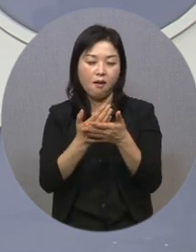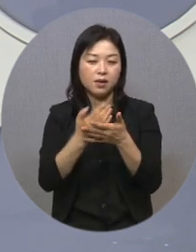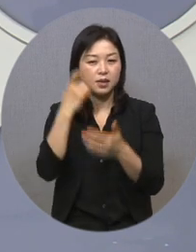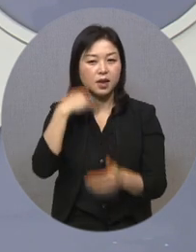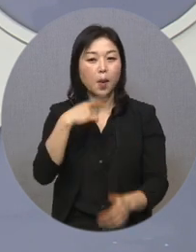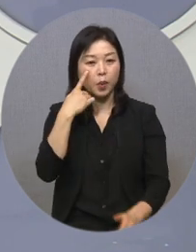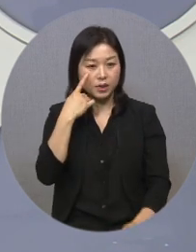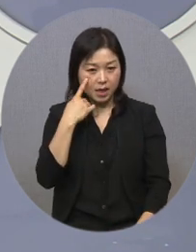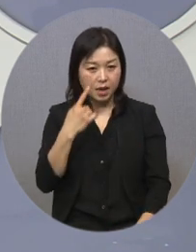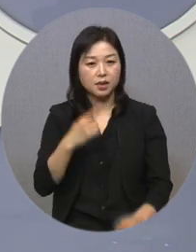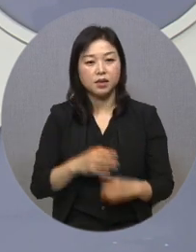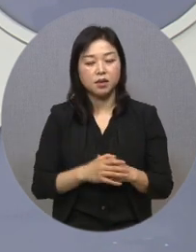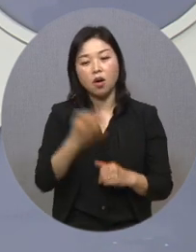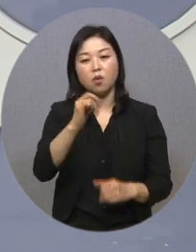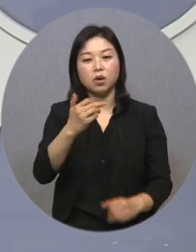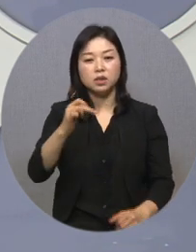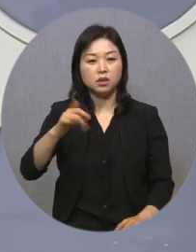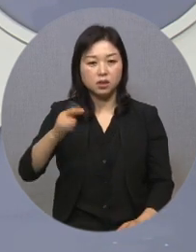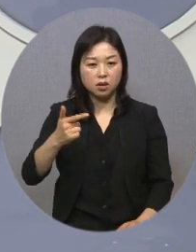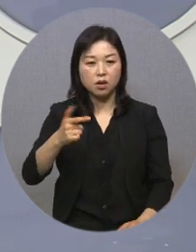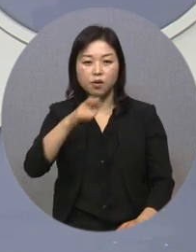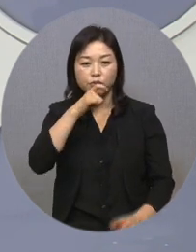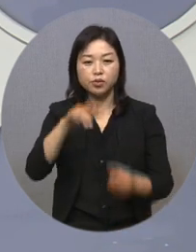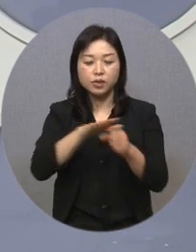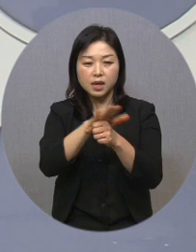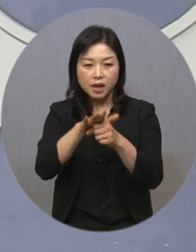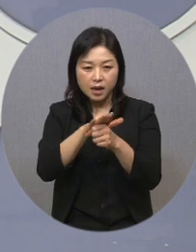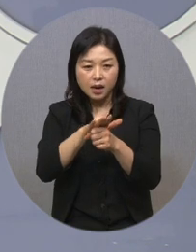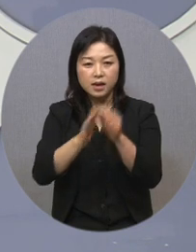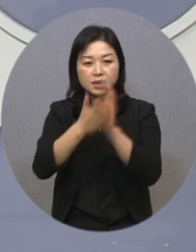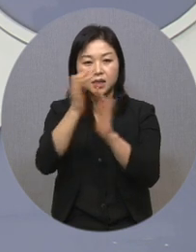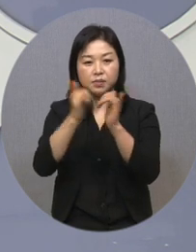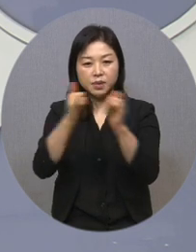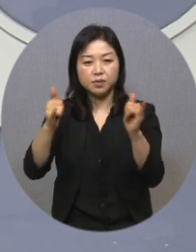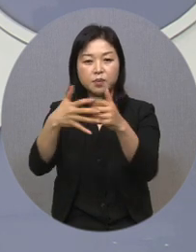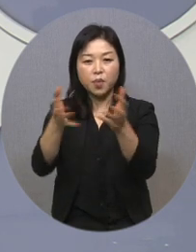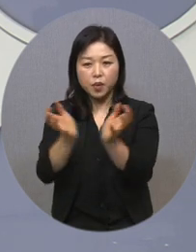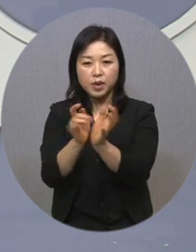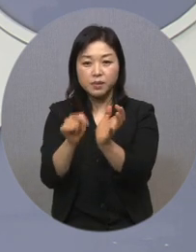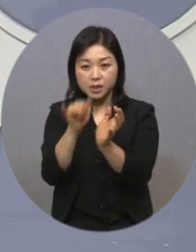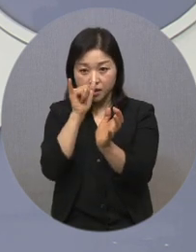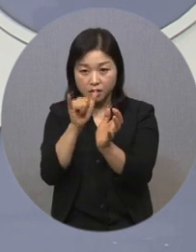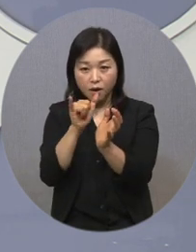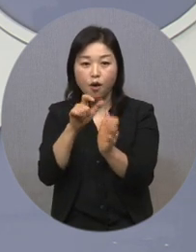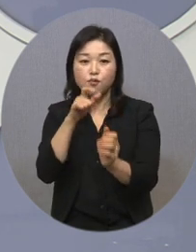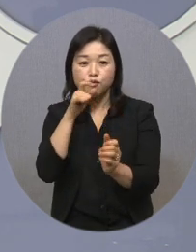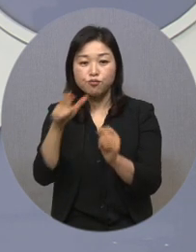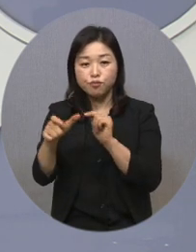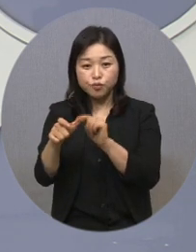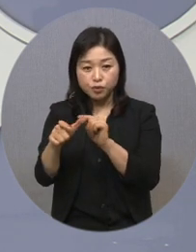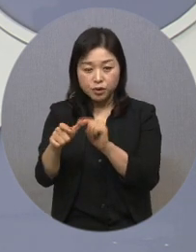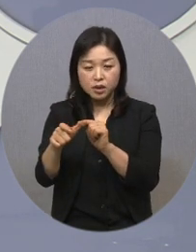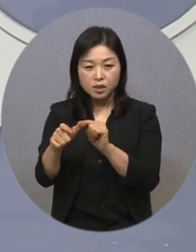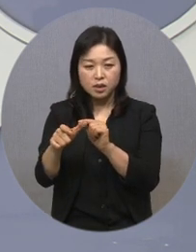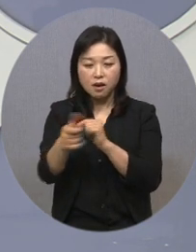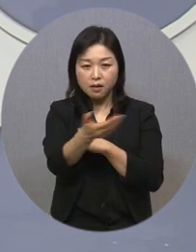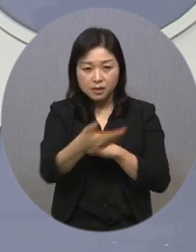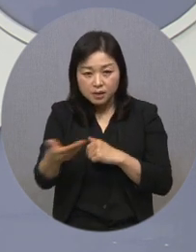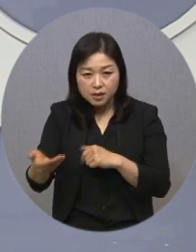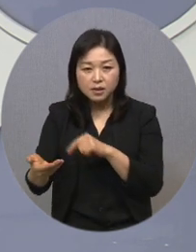온천천 물사랑 시민 모임이라고 하는 모임을 만들어서 물을 어떻게 하면 하천이 우리 생활과